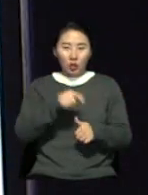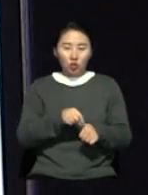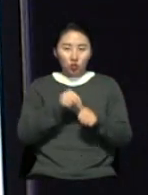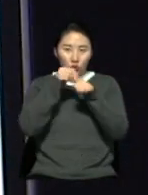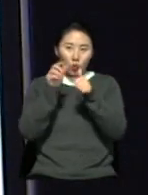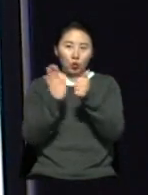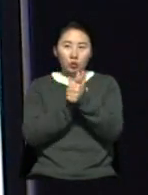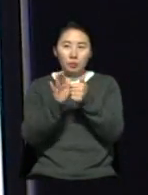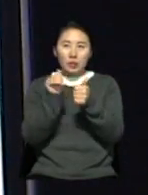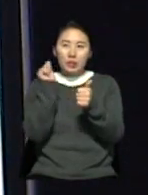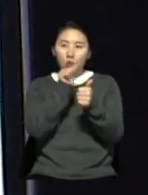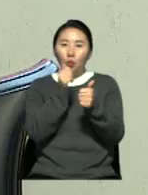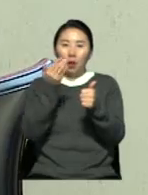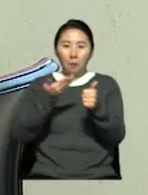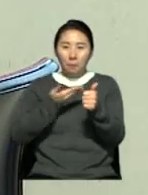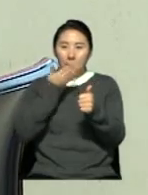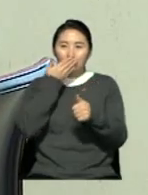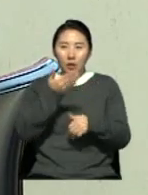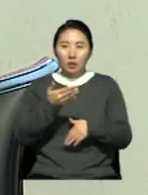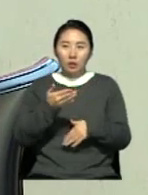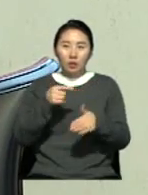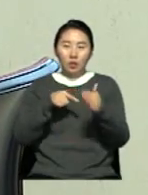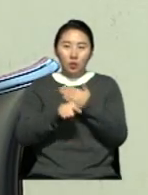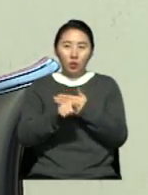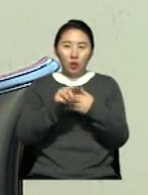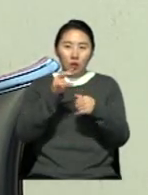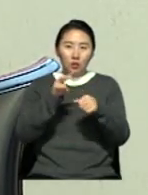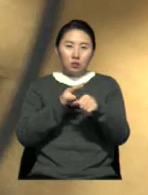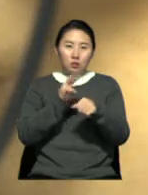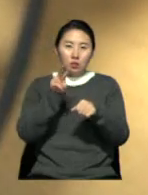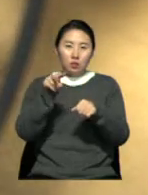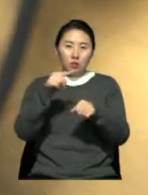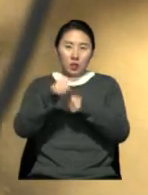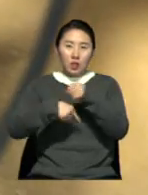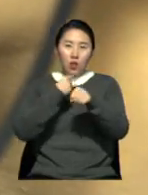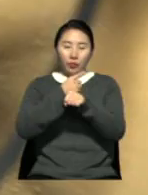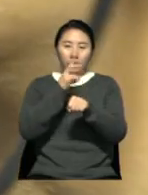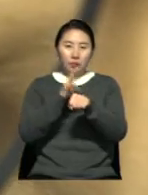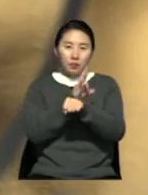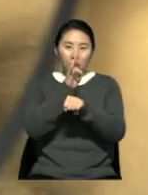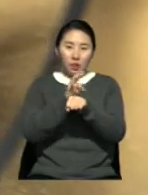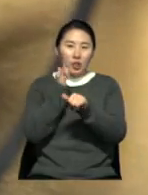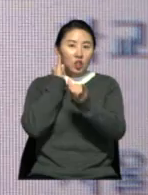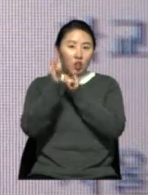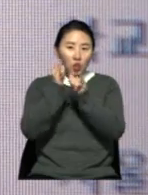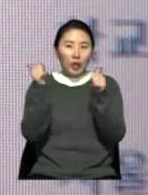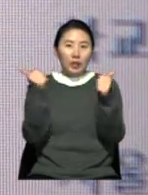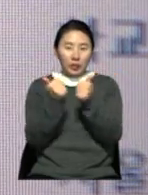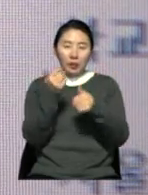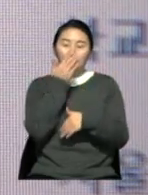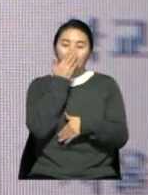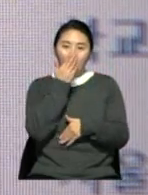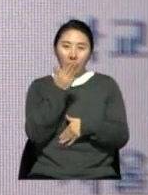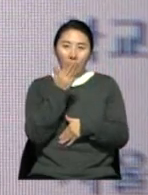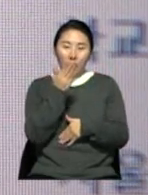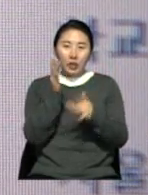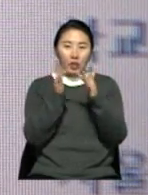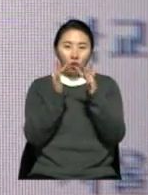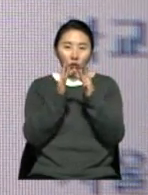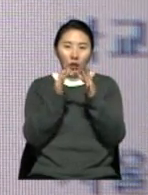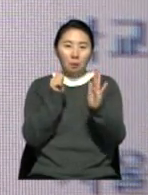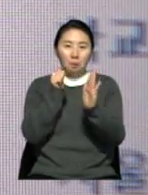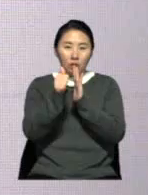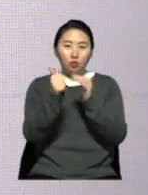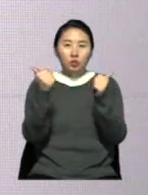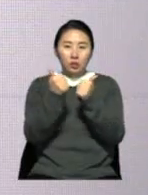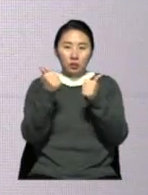같은 서비스를 안내 받을 수 있습니다 이외에 365일 24시간 운영되는 전화 상담이나 사이버 상담 방문상담